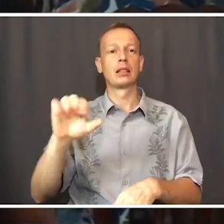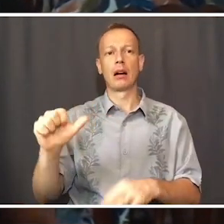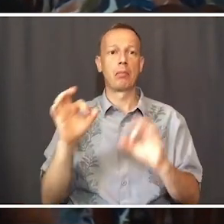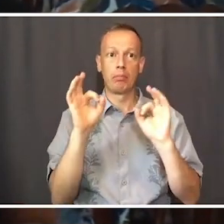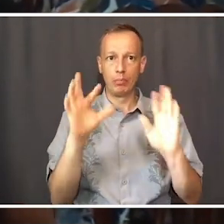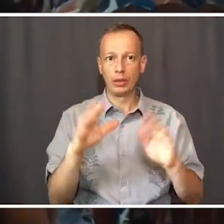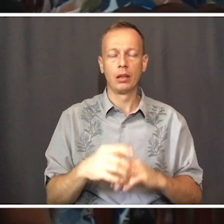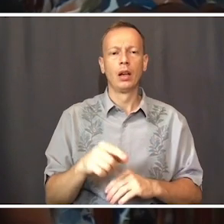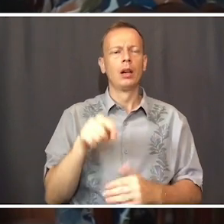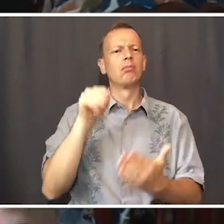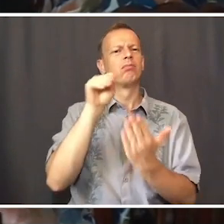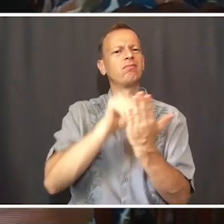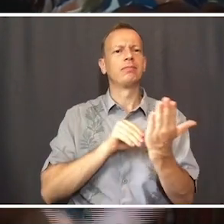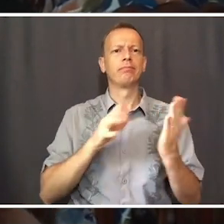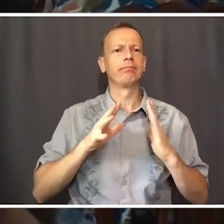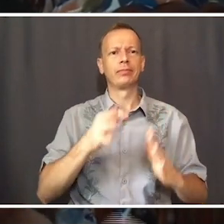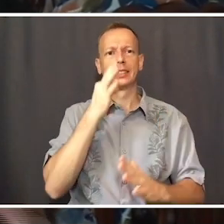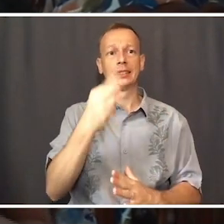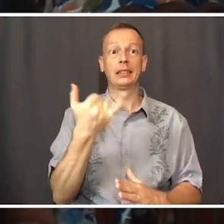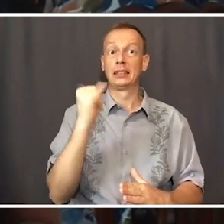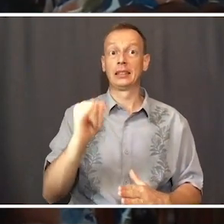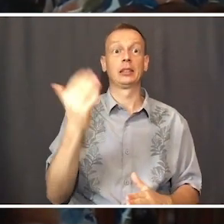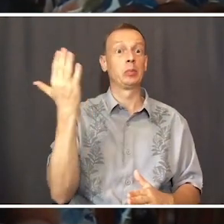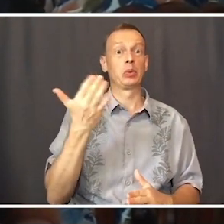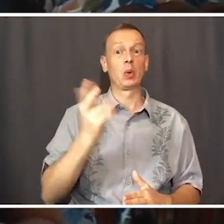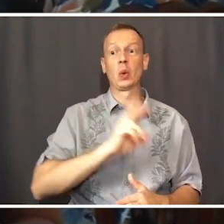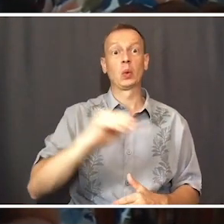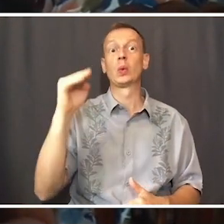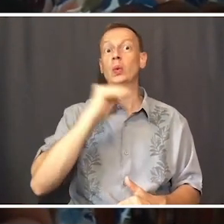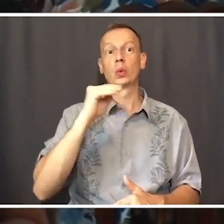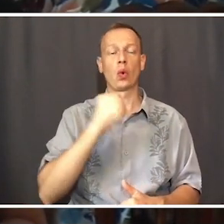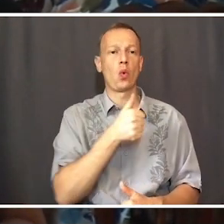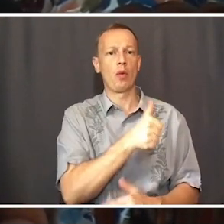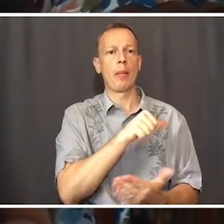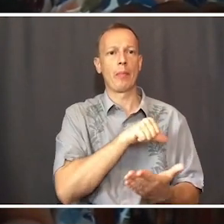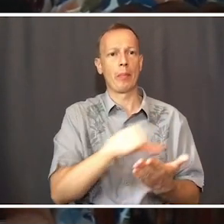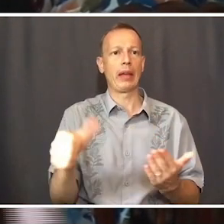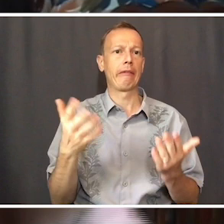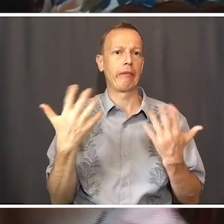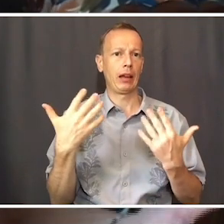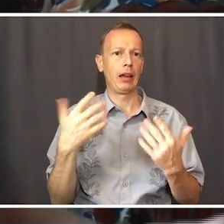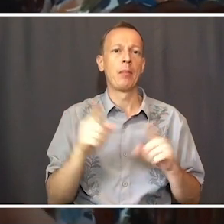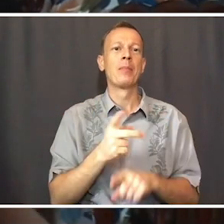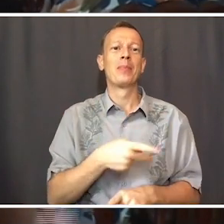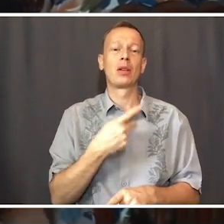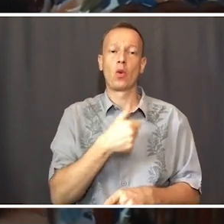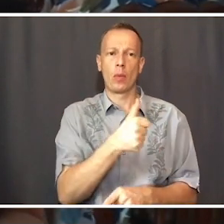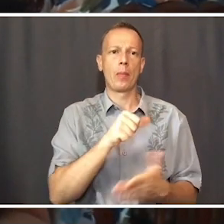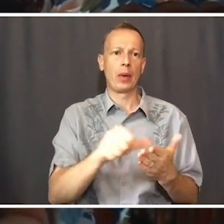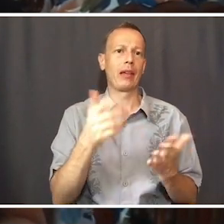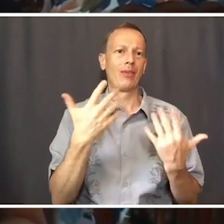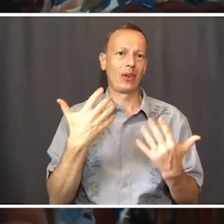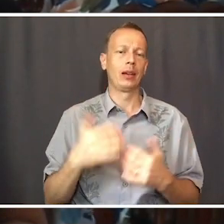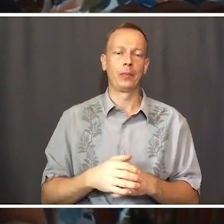notamment à prendre en charge les frais de rapatriement et les frais médicaux si jamais ils sont malades. Alors, vous le savez, il n'y aura